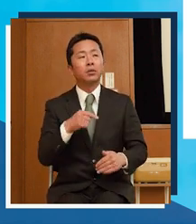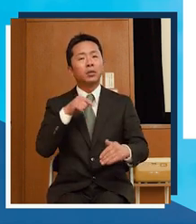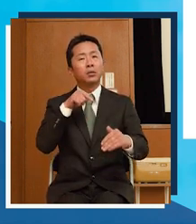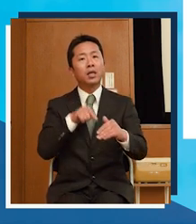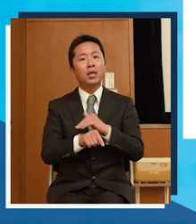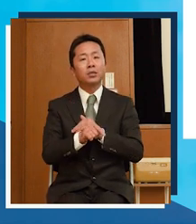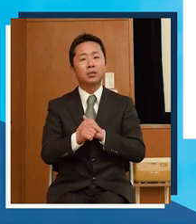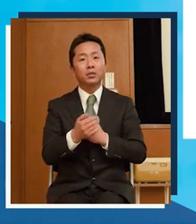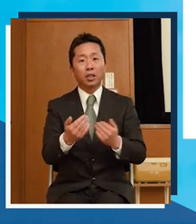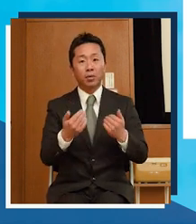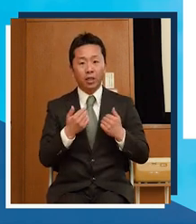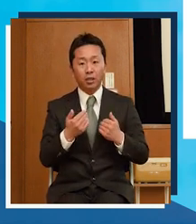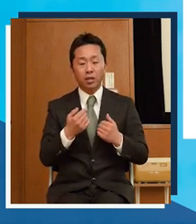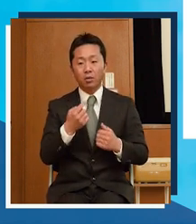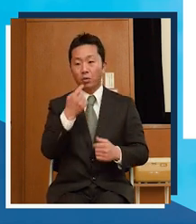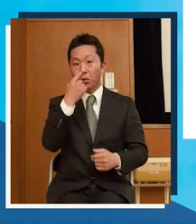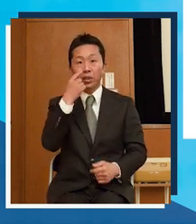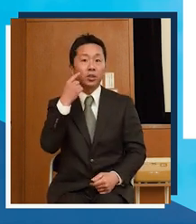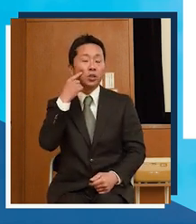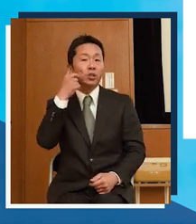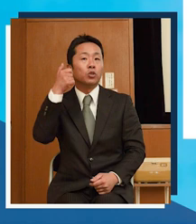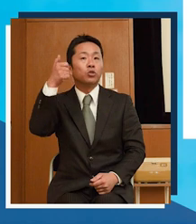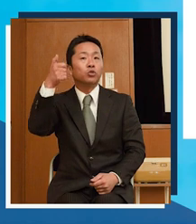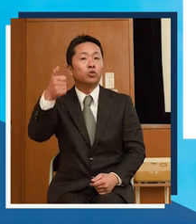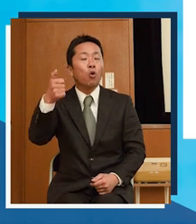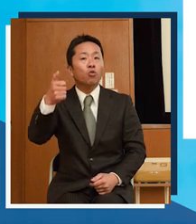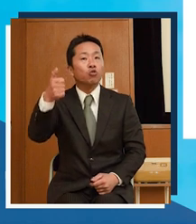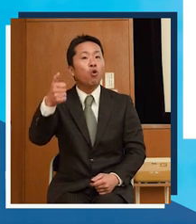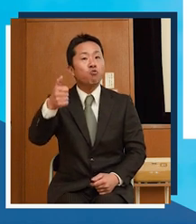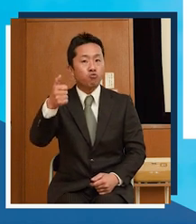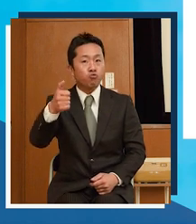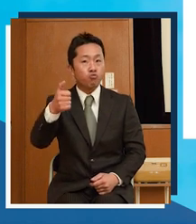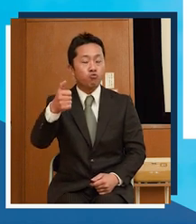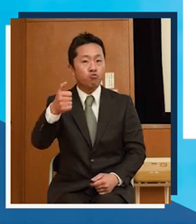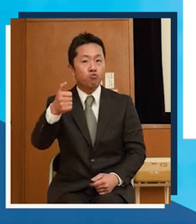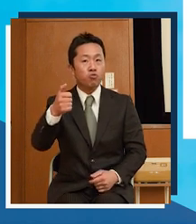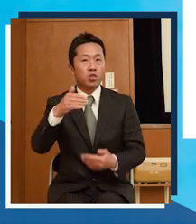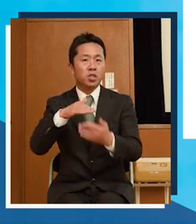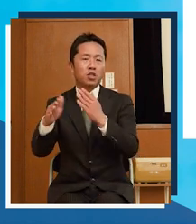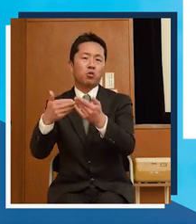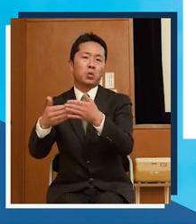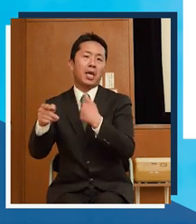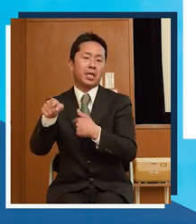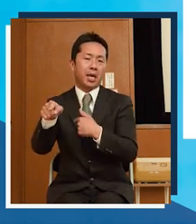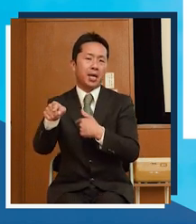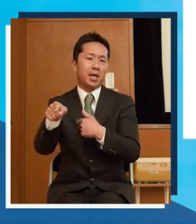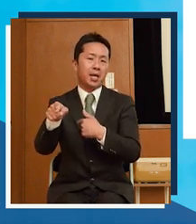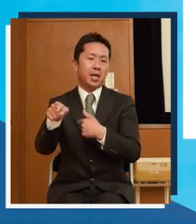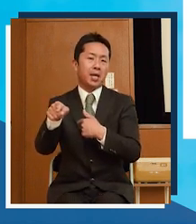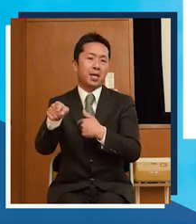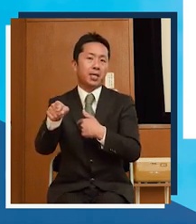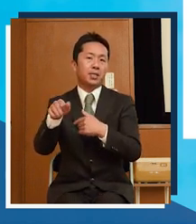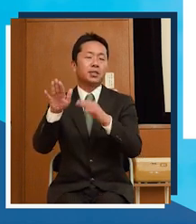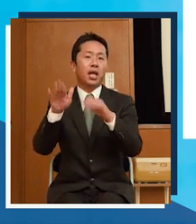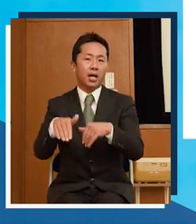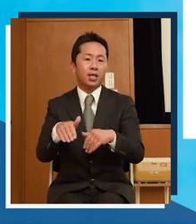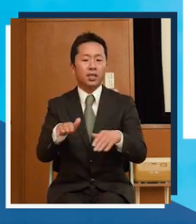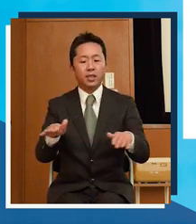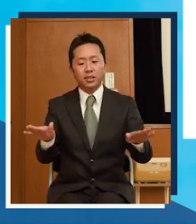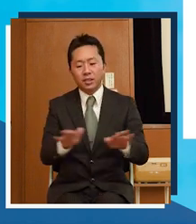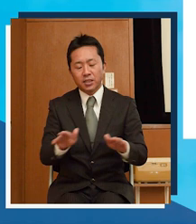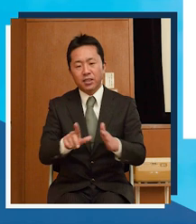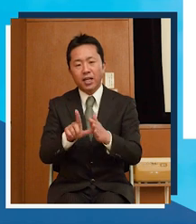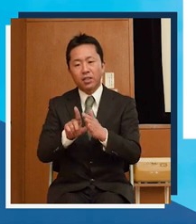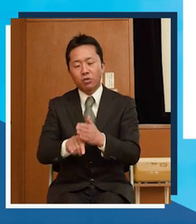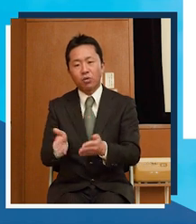てるのかって言うと祖父母が戦争体験者で父母とに米軍地下の生まれでしたなのって小さい頃から